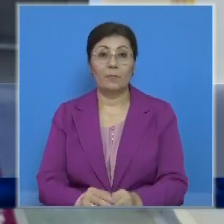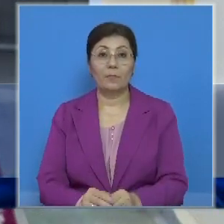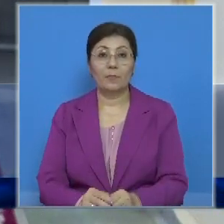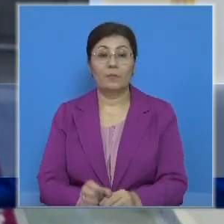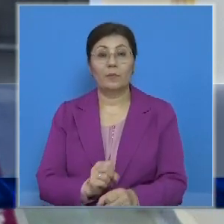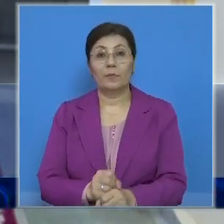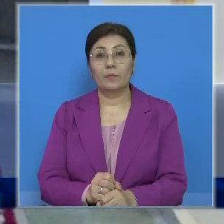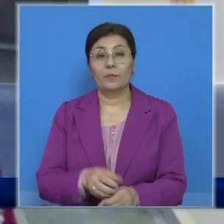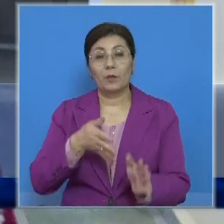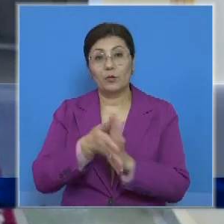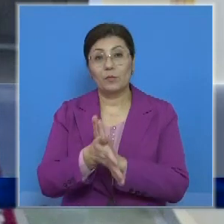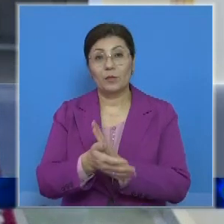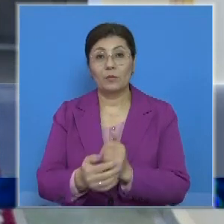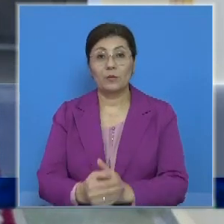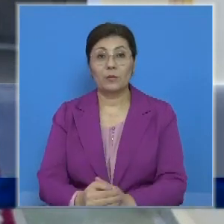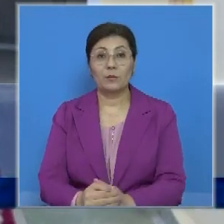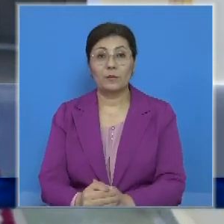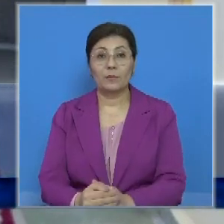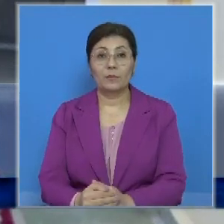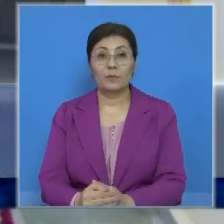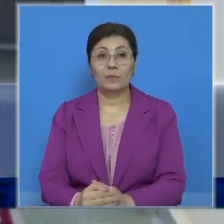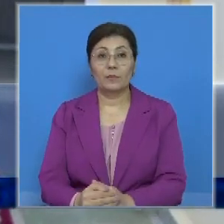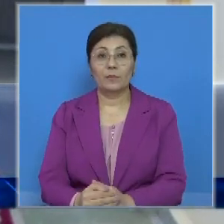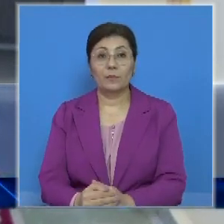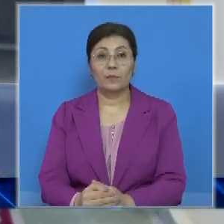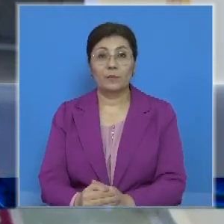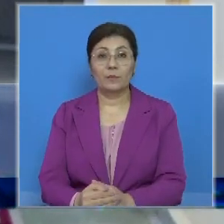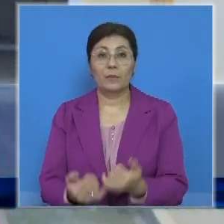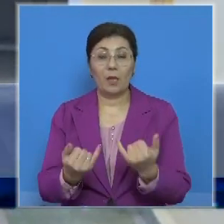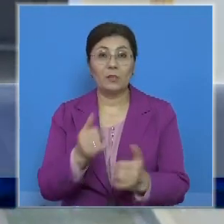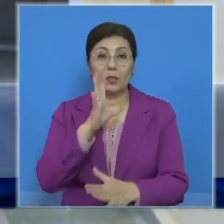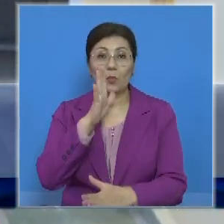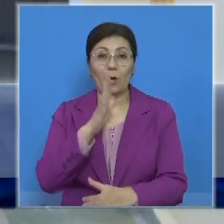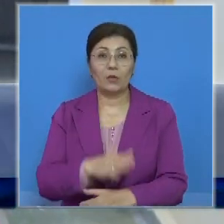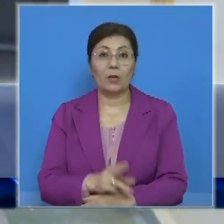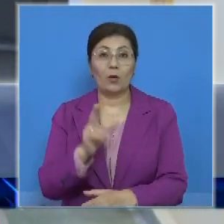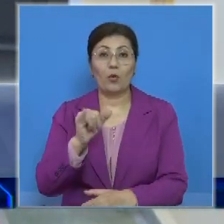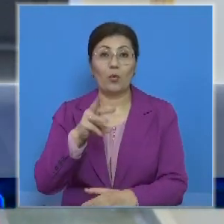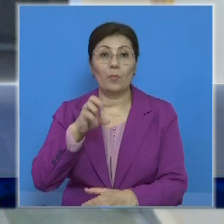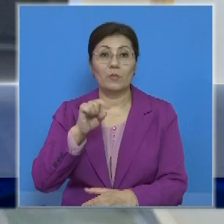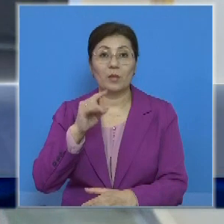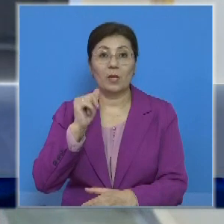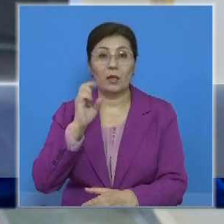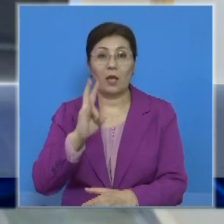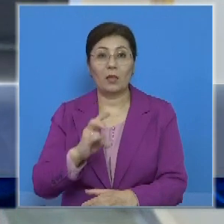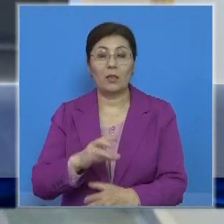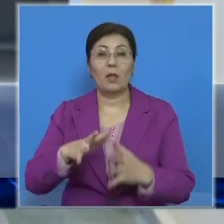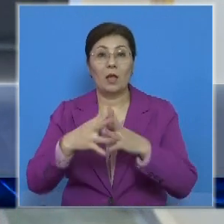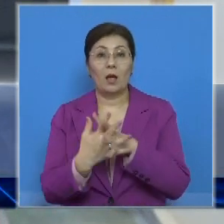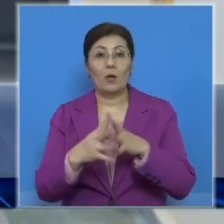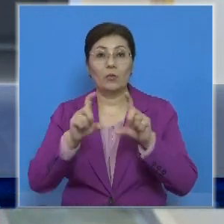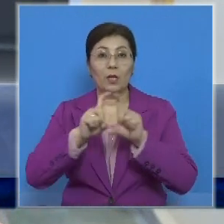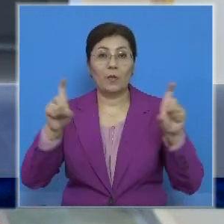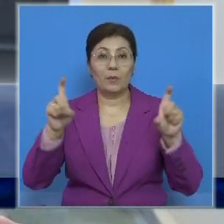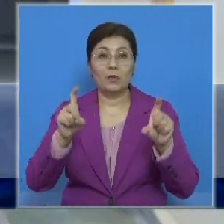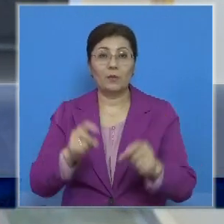жіберіп отырмыз. Яғни одан қазіргі таңда Құмжарған ауылында мектепке